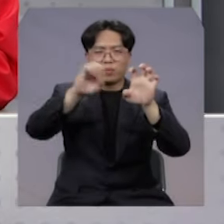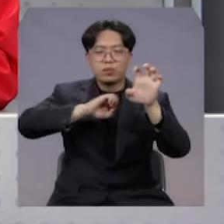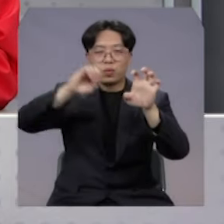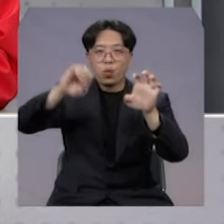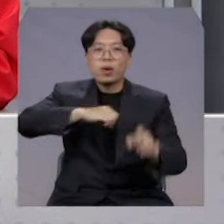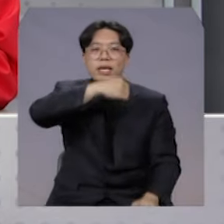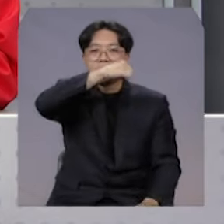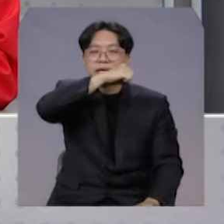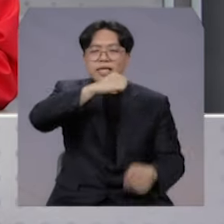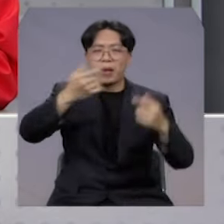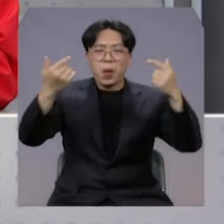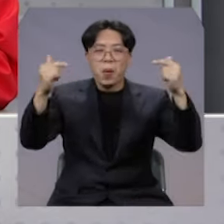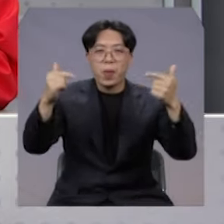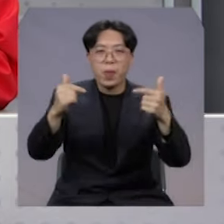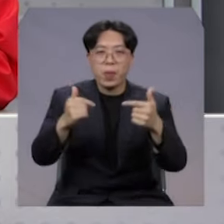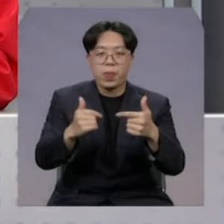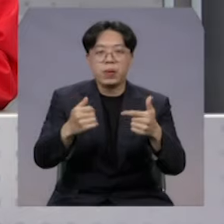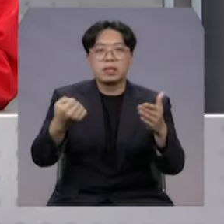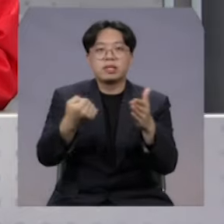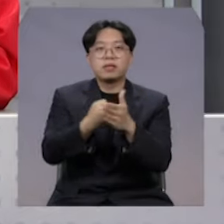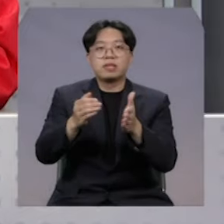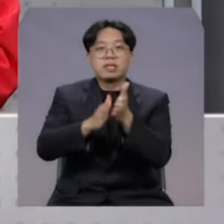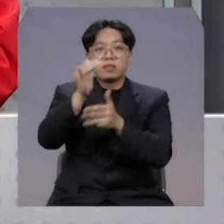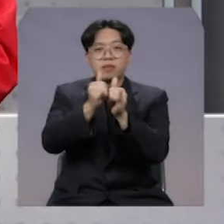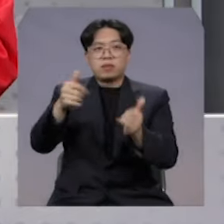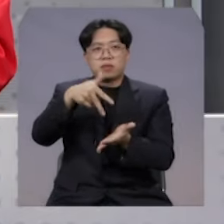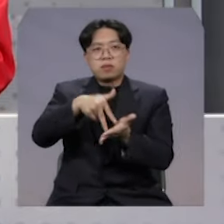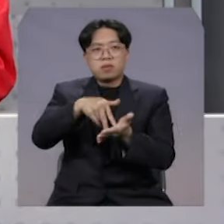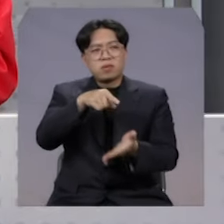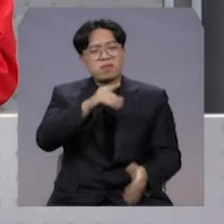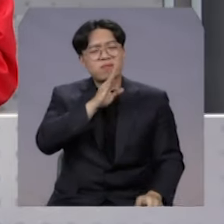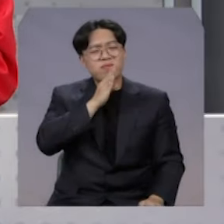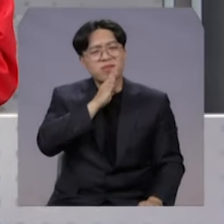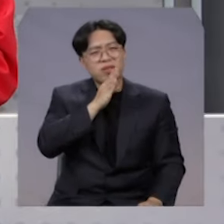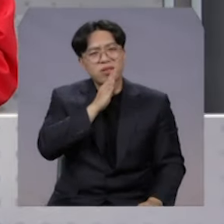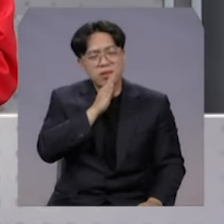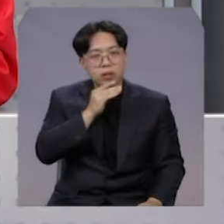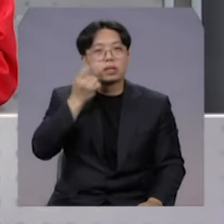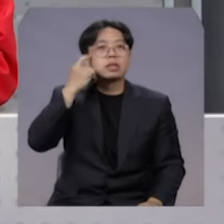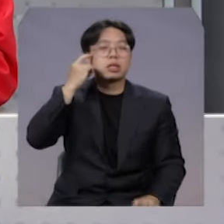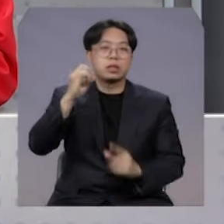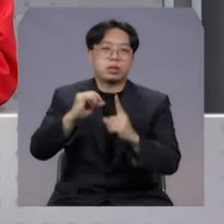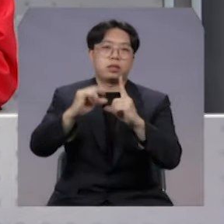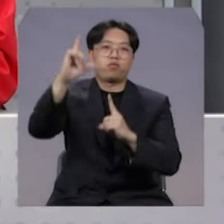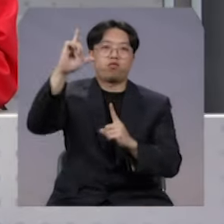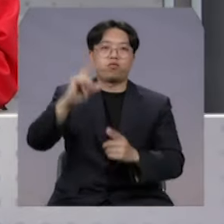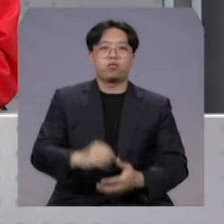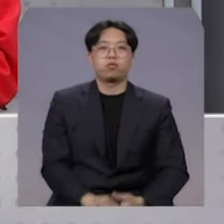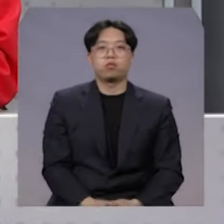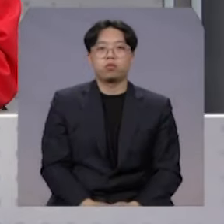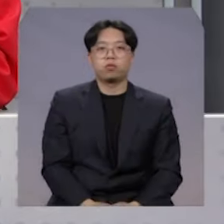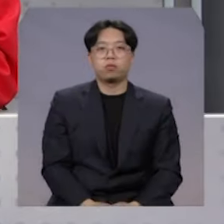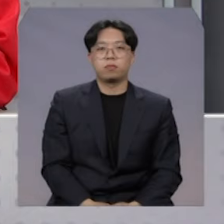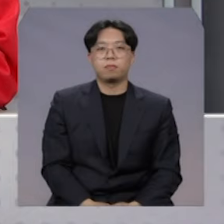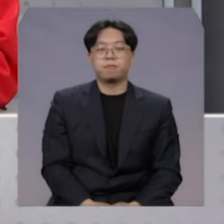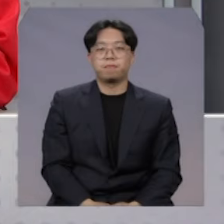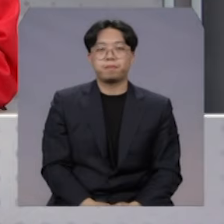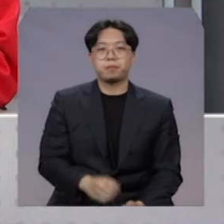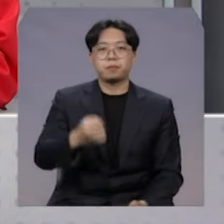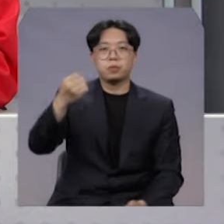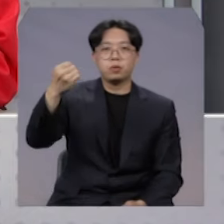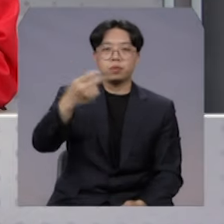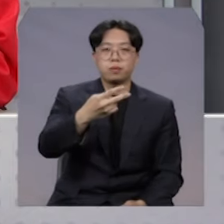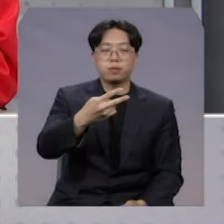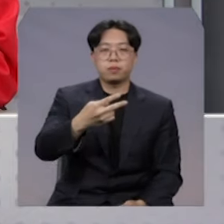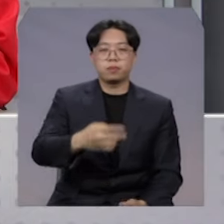추정되고 있어서 지금 시민들이 이렇게 하는 것이 맞는가 예, 그렇지 않습니다. 그렇게 생각을 하고요. 지금 말씀하시는 것은 그리고 예, 알겠습니다. 예, 좀